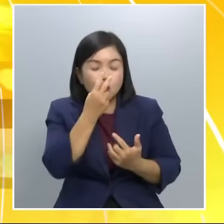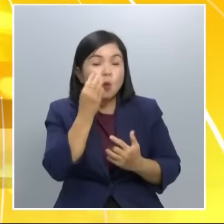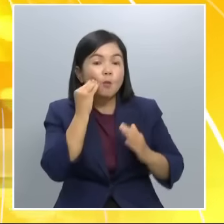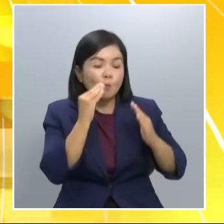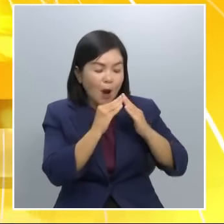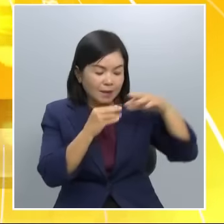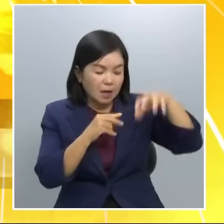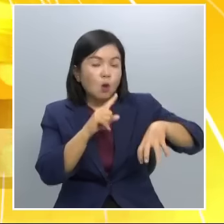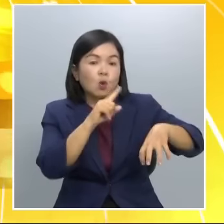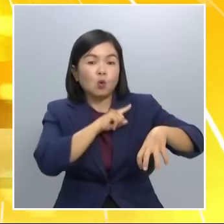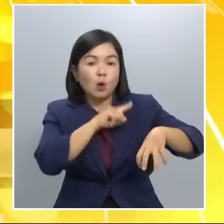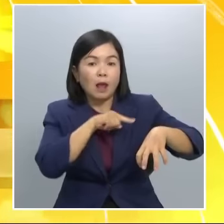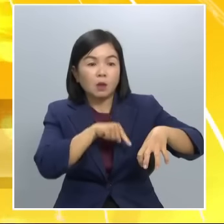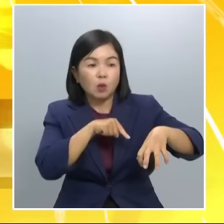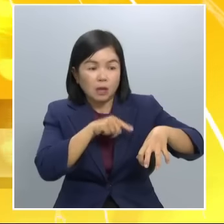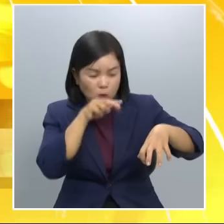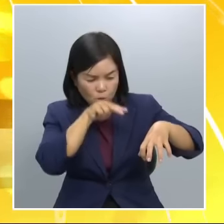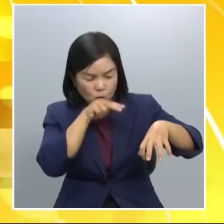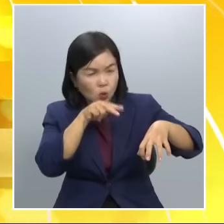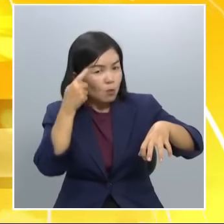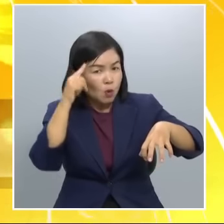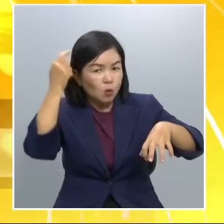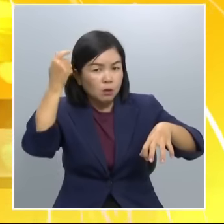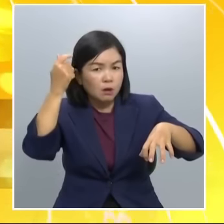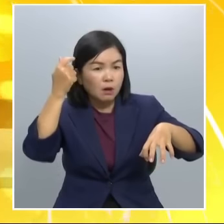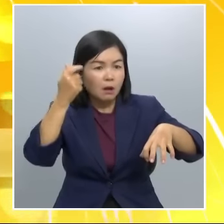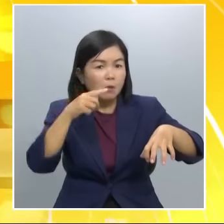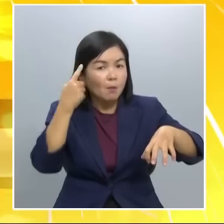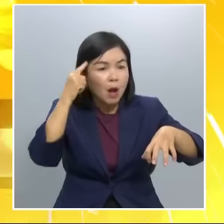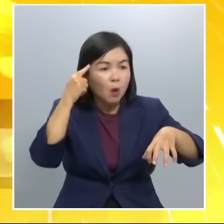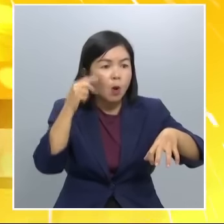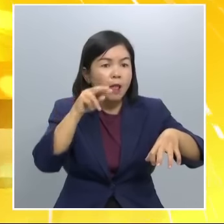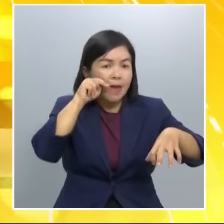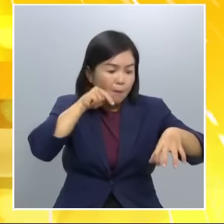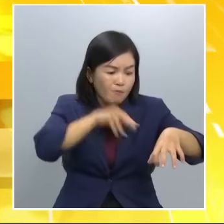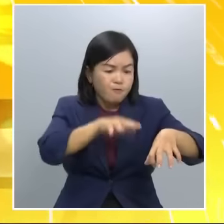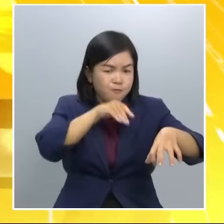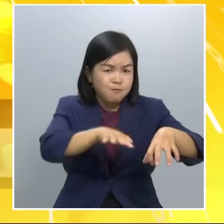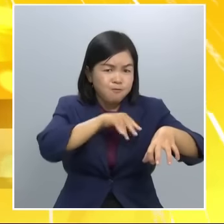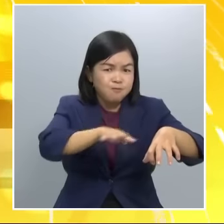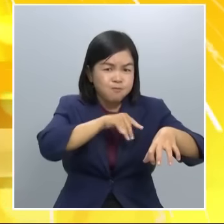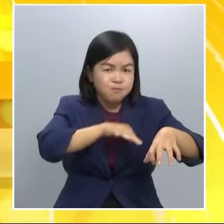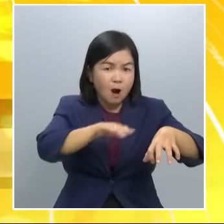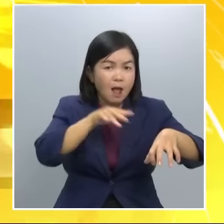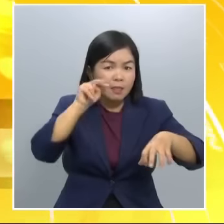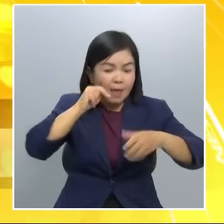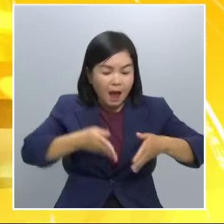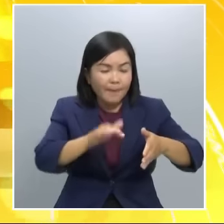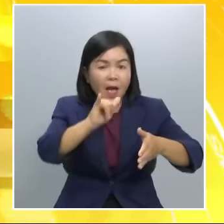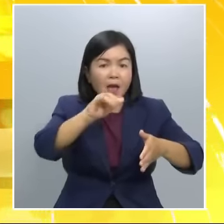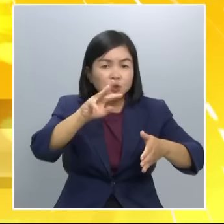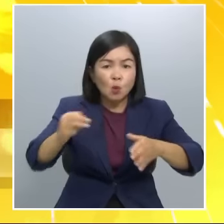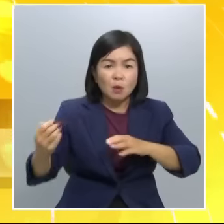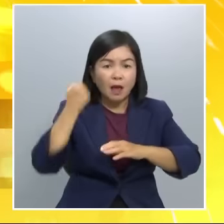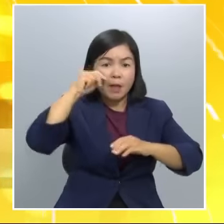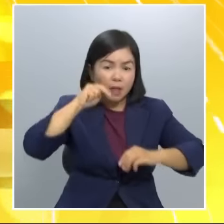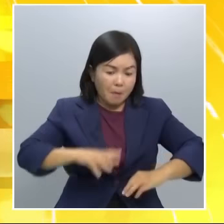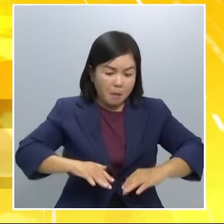ซึ่งดูแนวโน้มไม่รู้จะหยุดยังไงเนี่ยแม่น้ำยมแรงแล้วสูงขึ้น